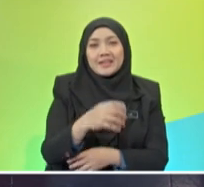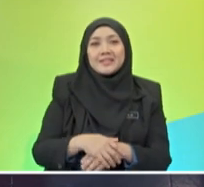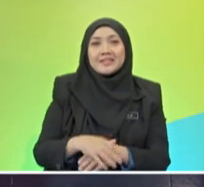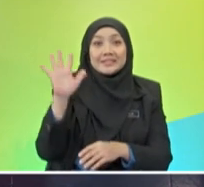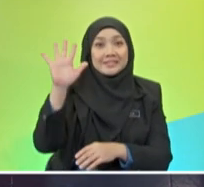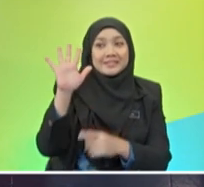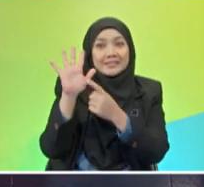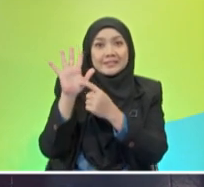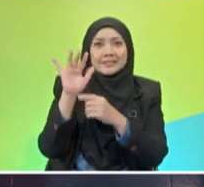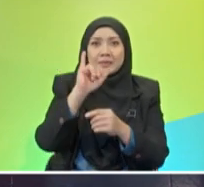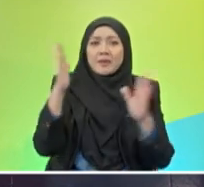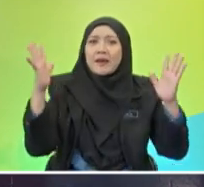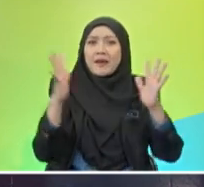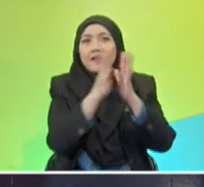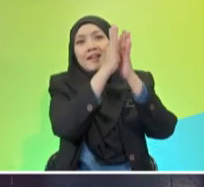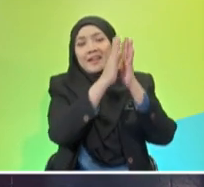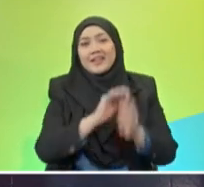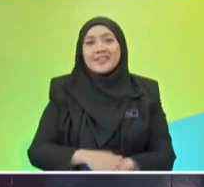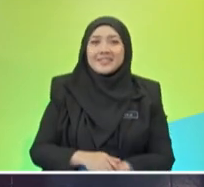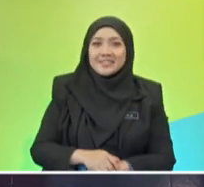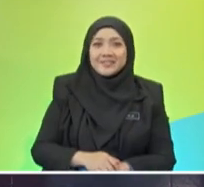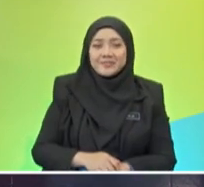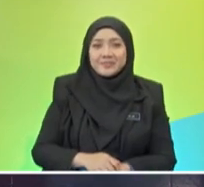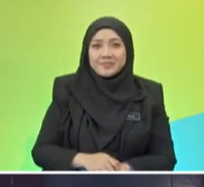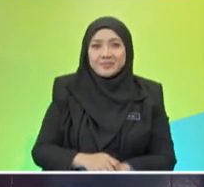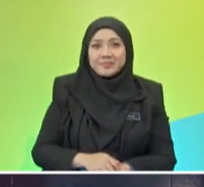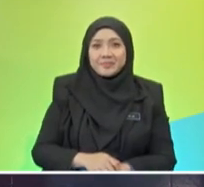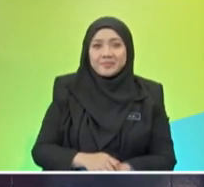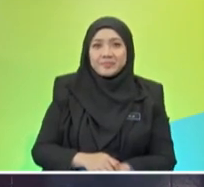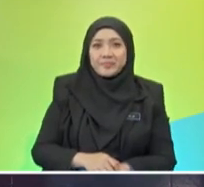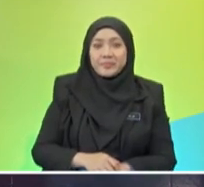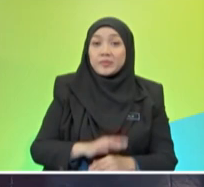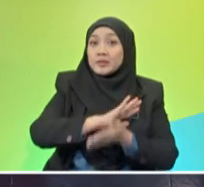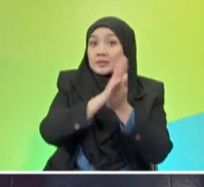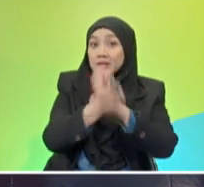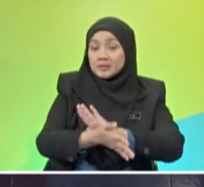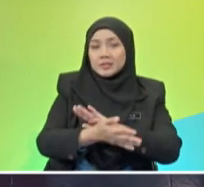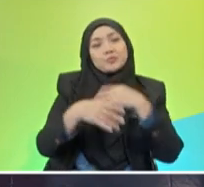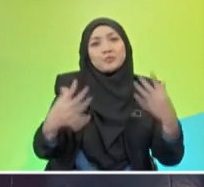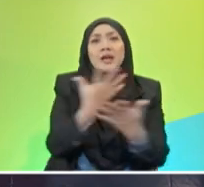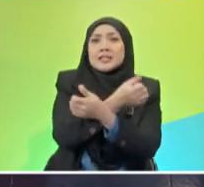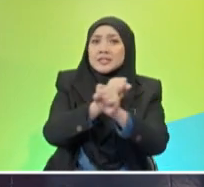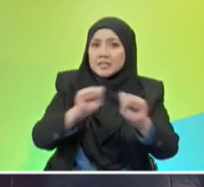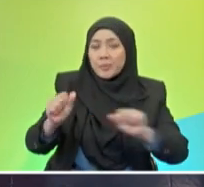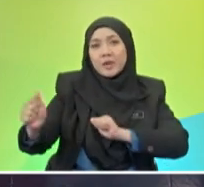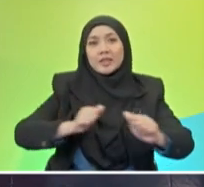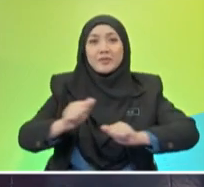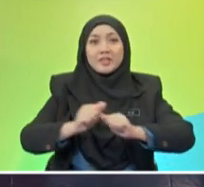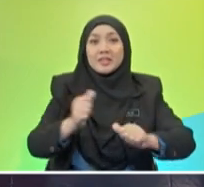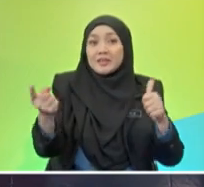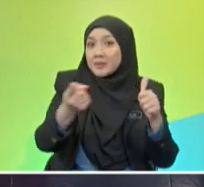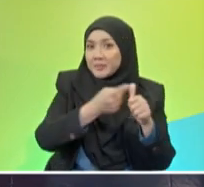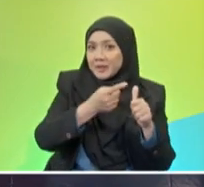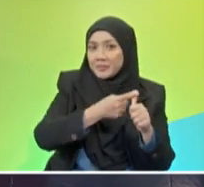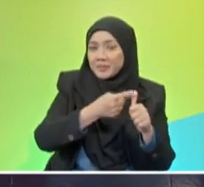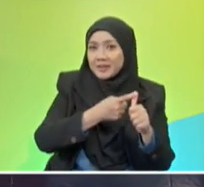Angkat tangan sebelah, lima jari betul. Kan? Ya, betul. Lima jari. Okay, jadi, dah cikgu, selesai misi pertama saya, betul. Cikgu. Oleh kerana semua dah